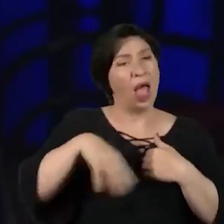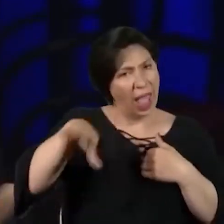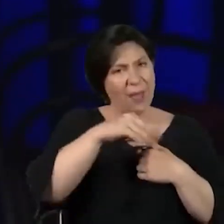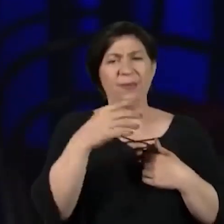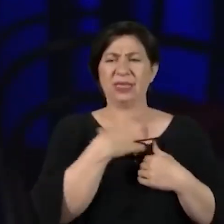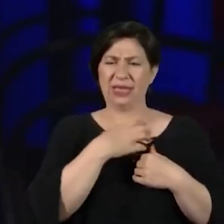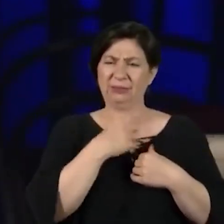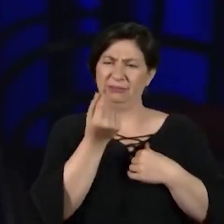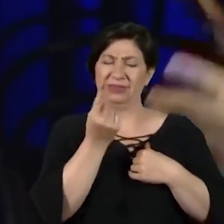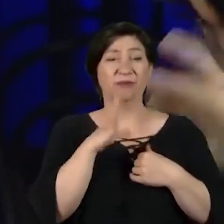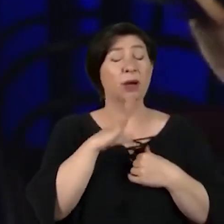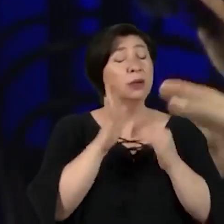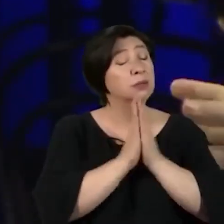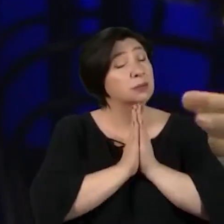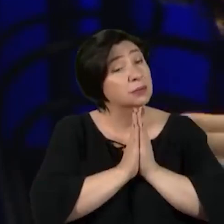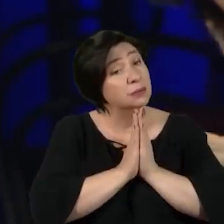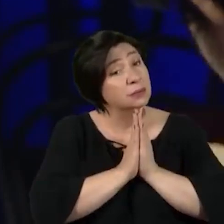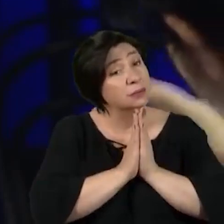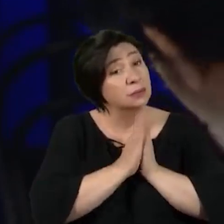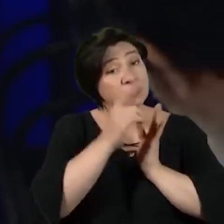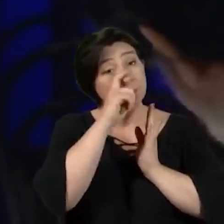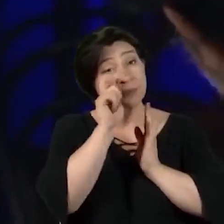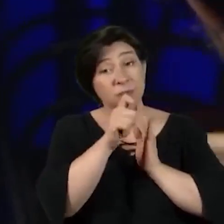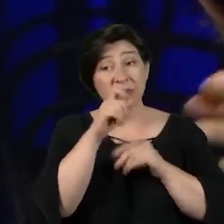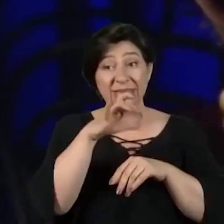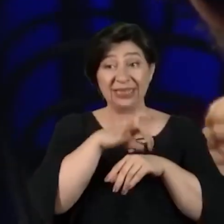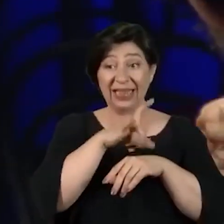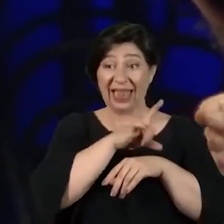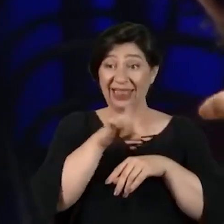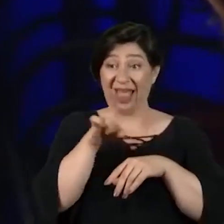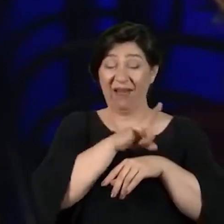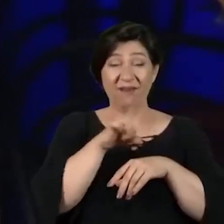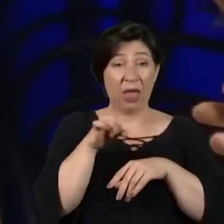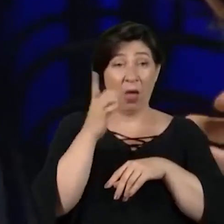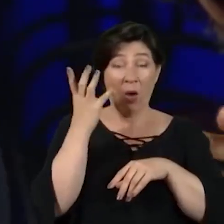hepimizin narsist tarafları var. Ama özür dilerim. Tedavi edilen